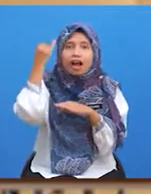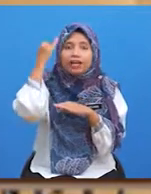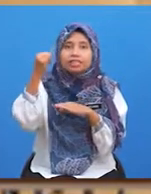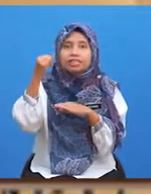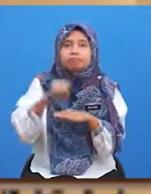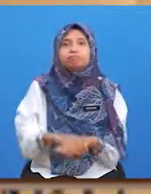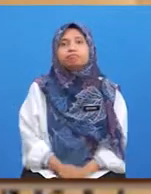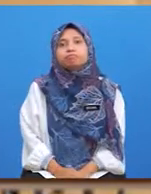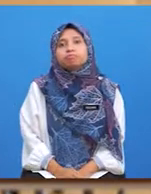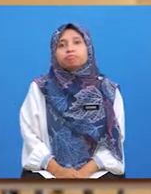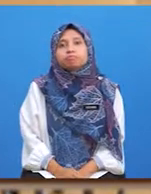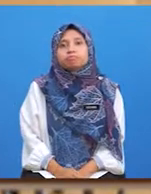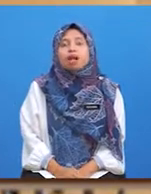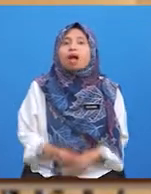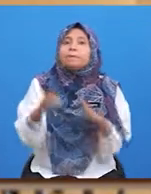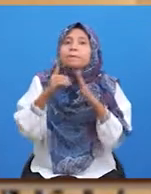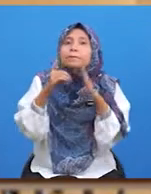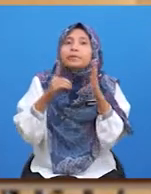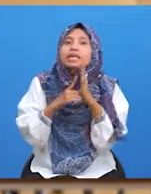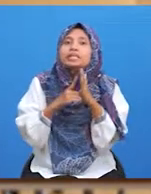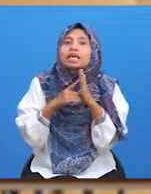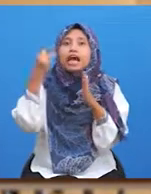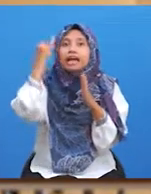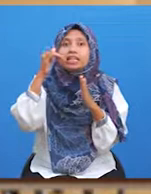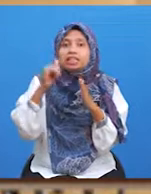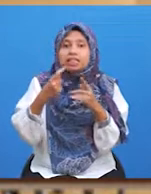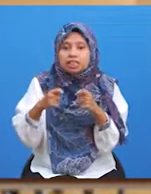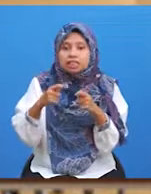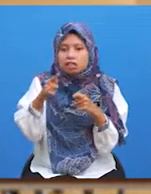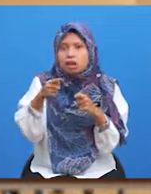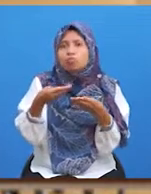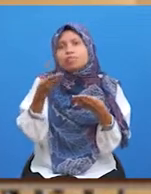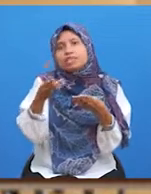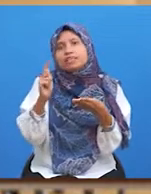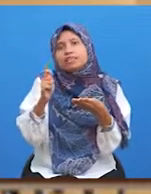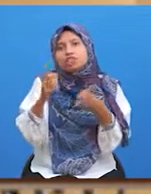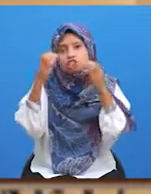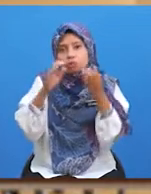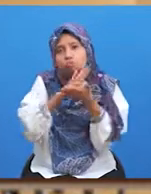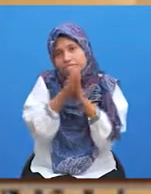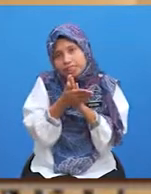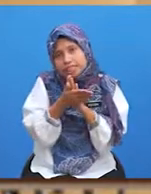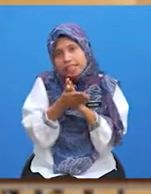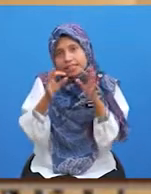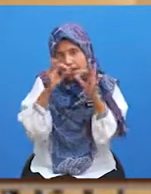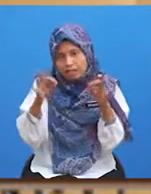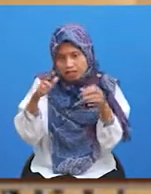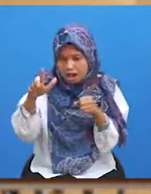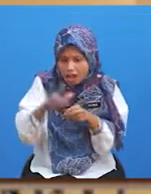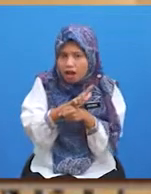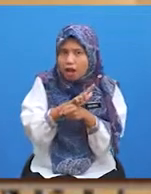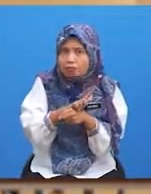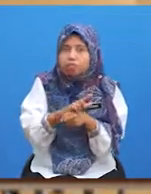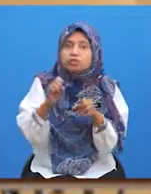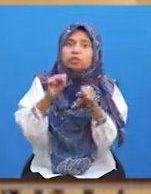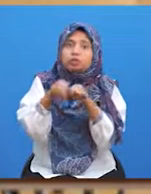peta buih. Berdasarkan idea yang telah kamu beri, cikgu jadikan ayat lengkap